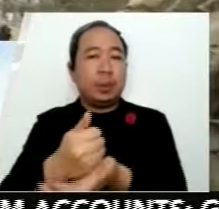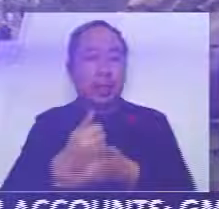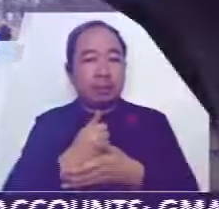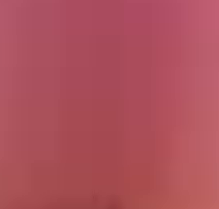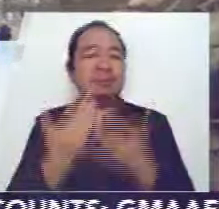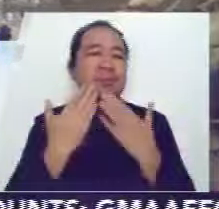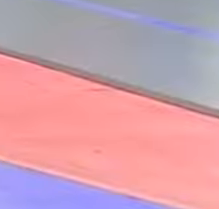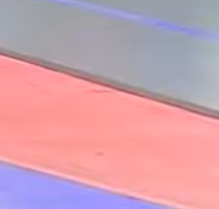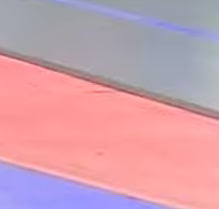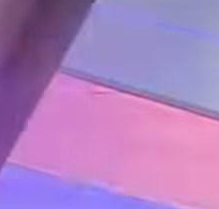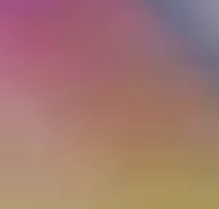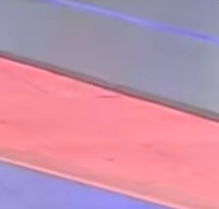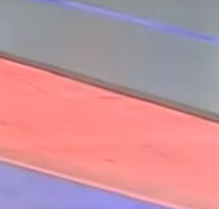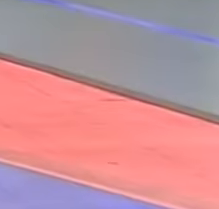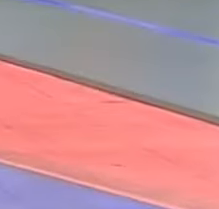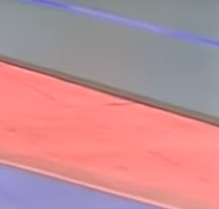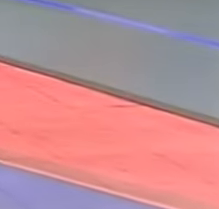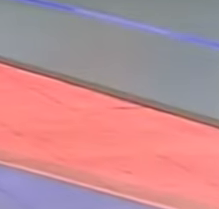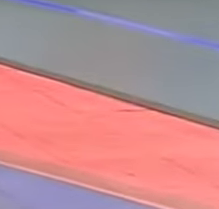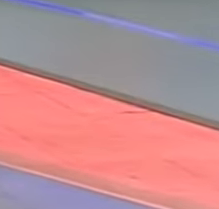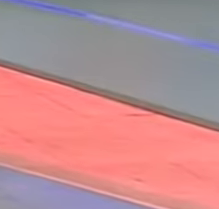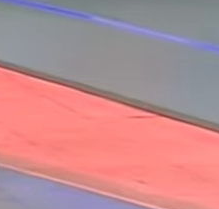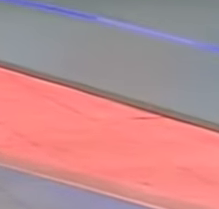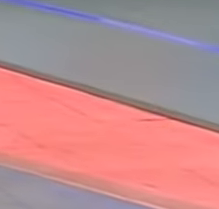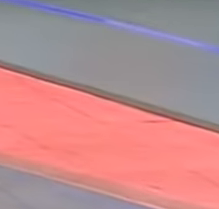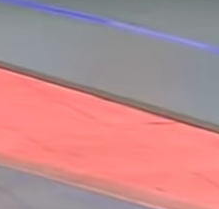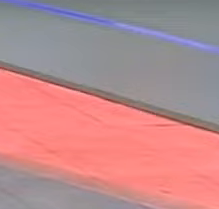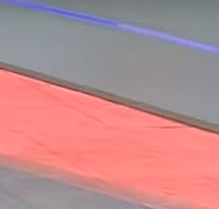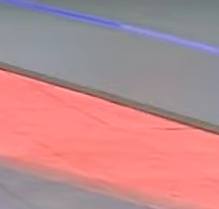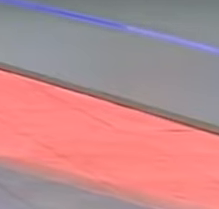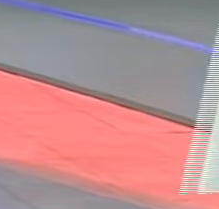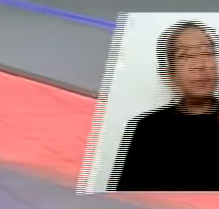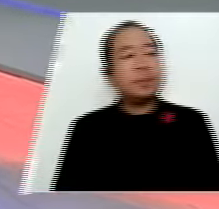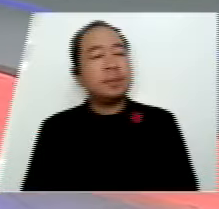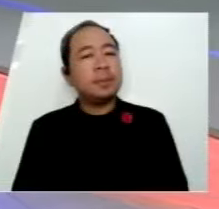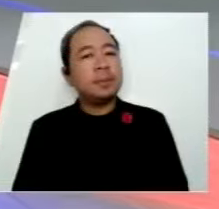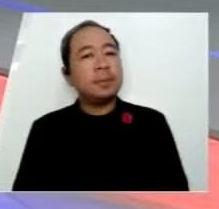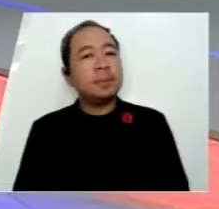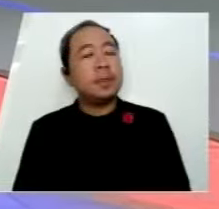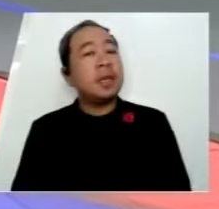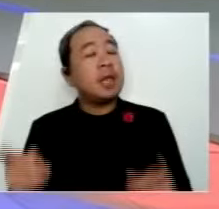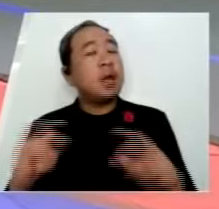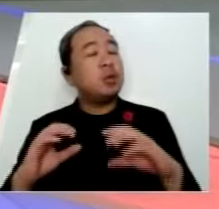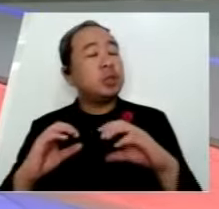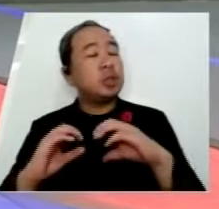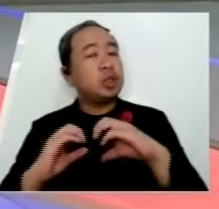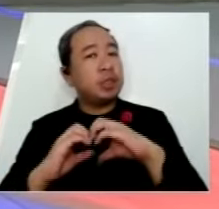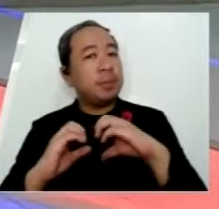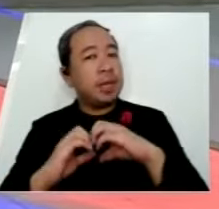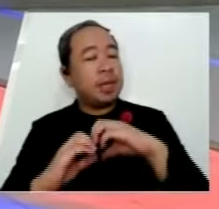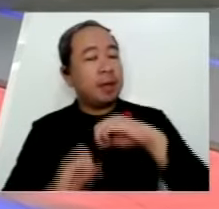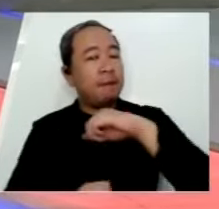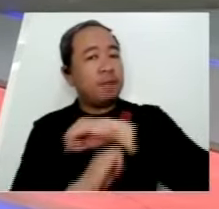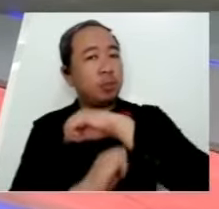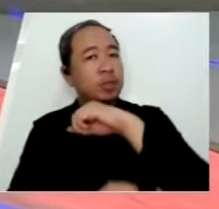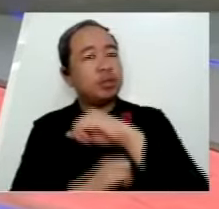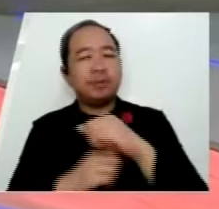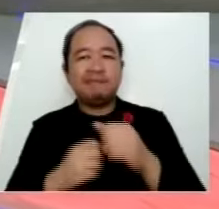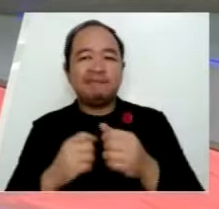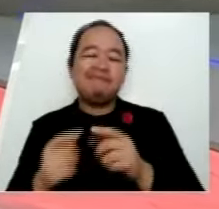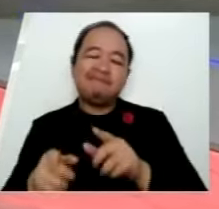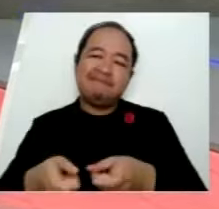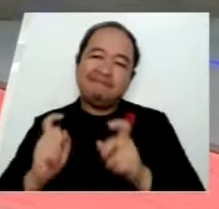tulong ng GMA, ma'am. Mabilis pong kumilos ang ating GMA Kapuso Foundation para maghatid ng tulong sa mga kababayan po nating